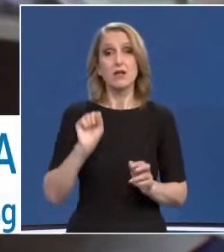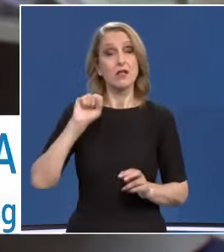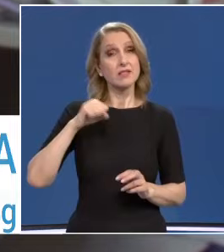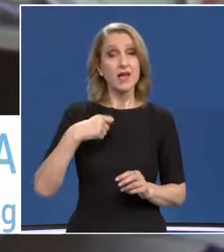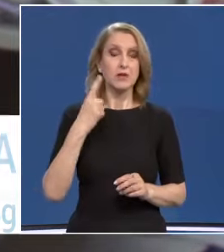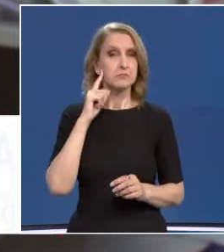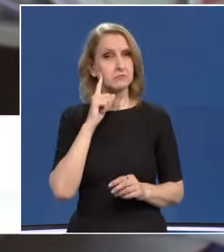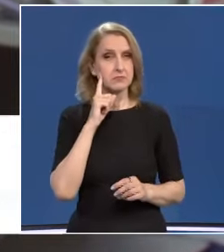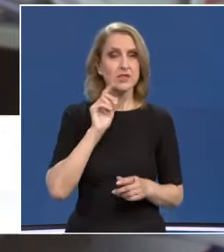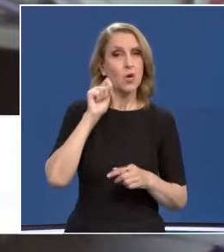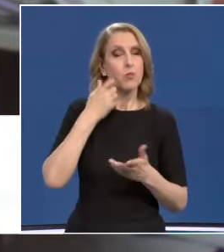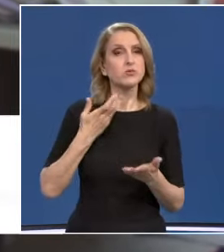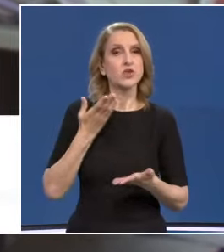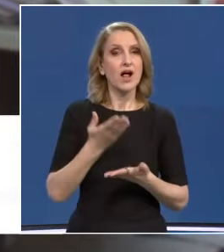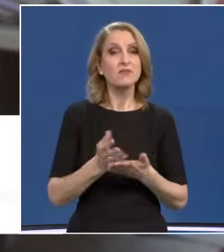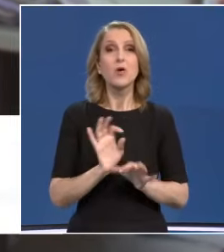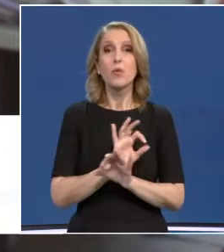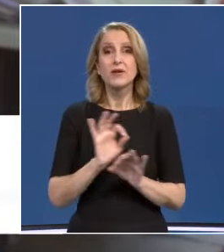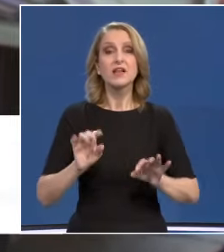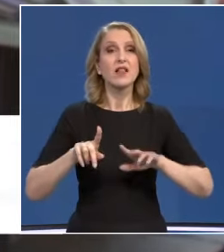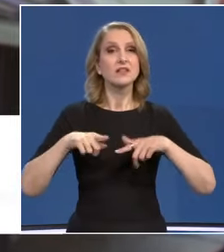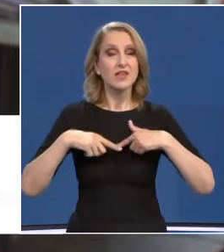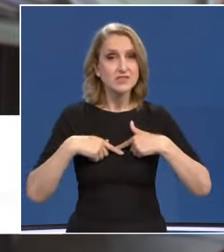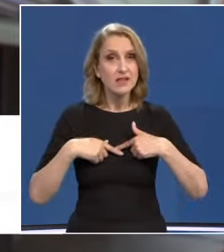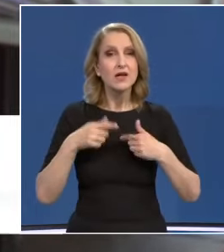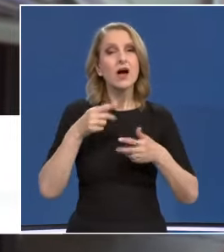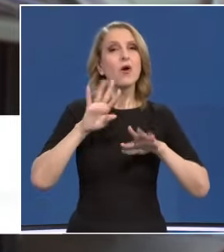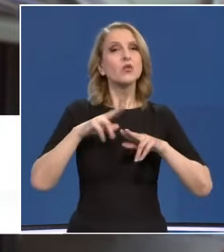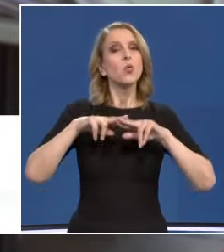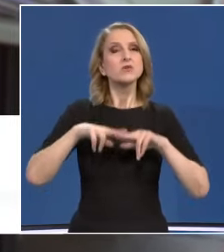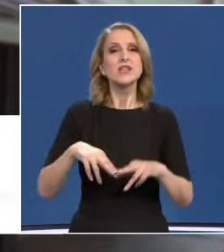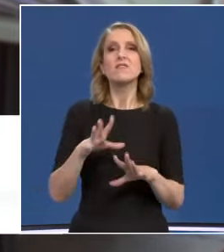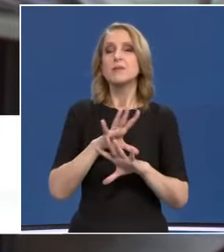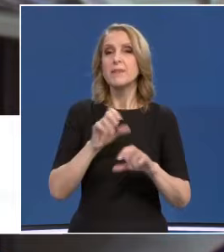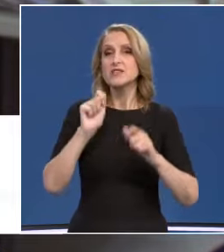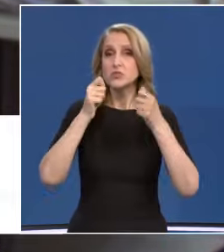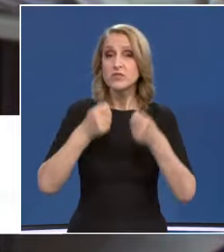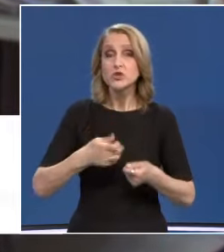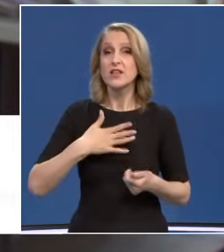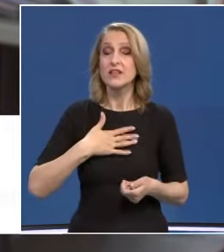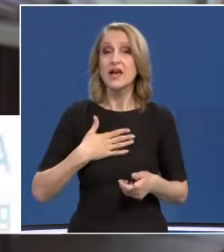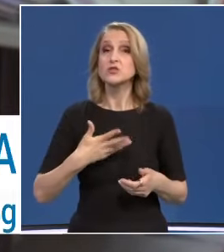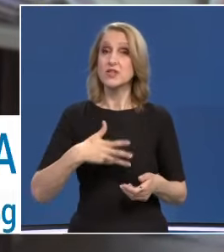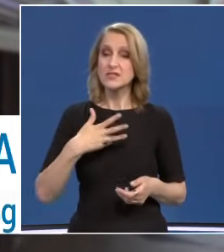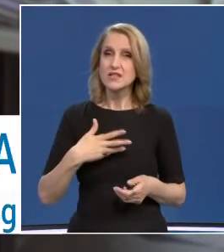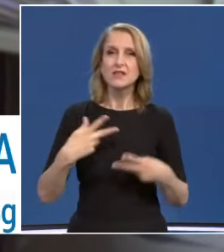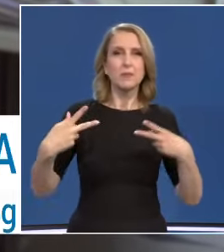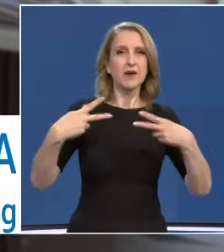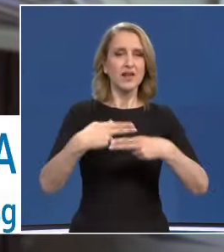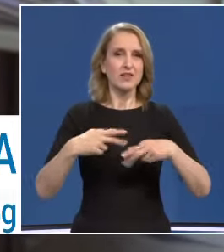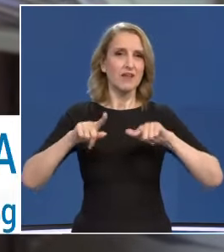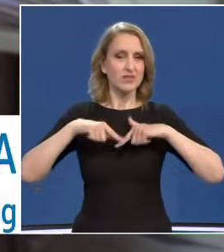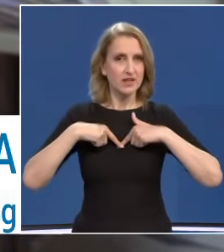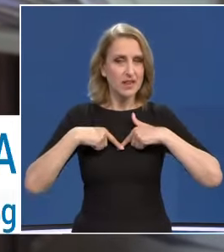възнамеряваме да обжалваме определението на съда в частта, с която остави без уважение нашите искания за прекратяване частично на